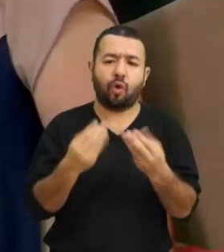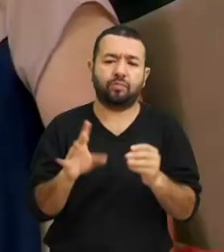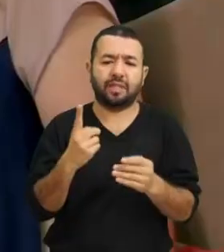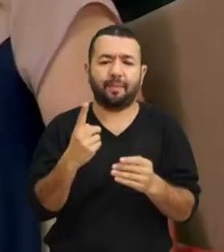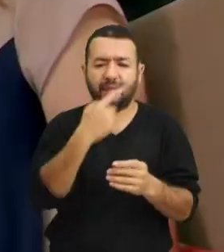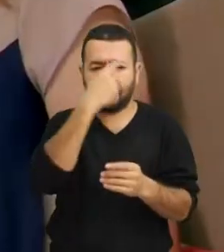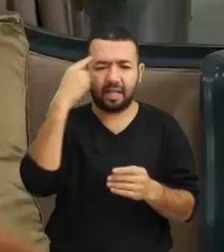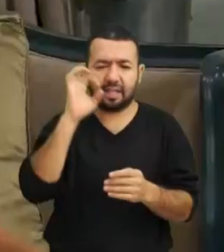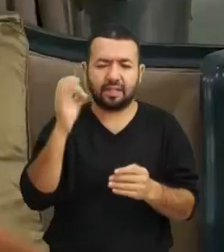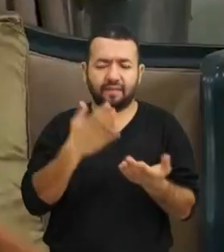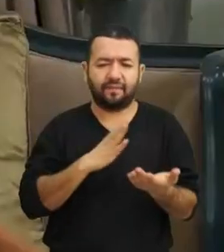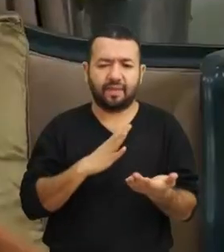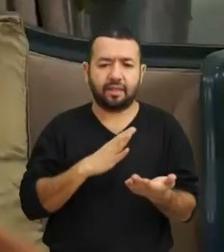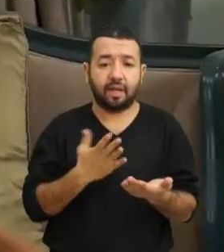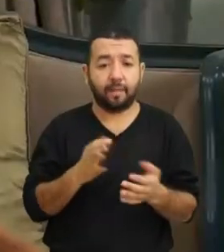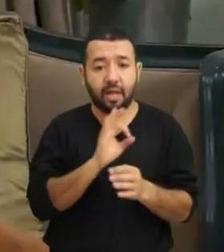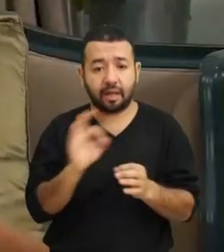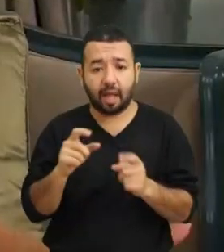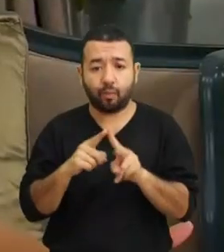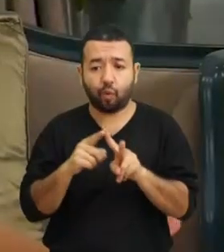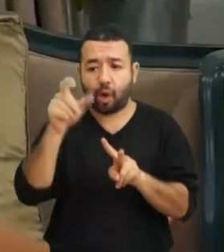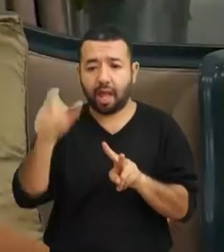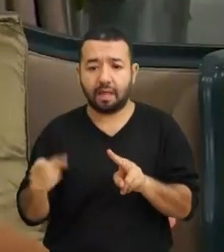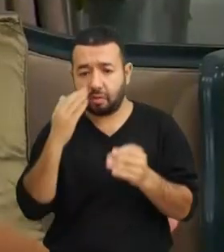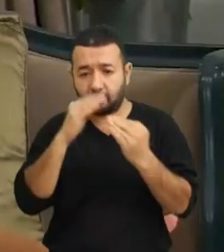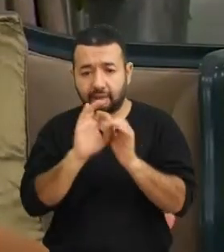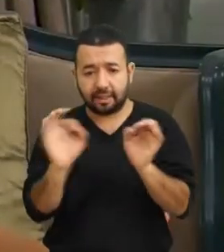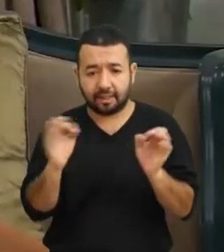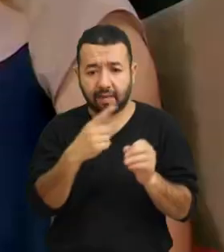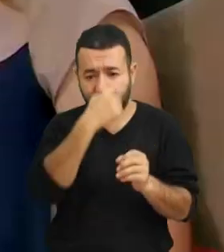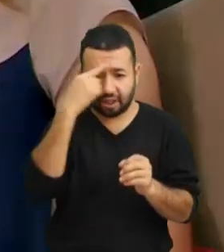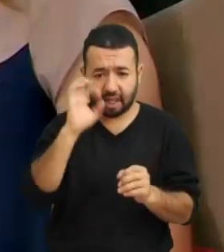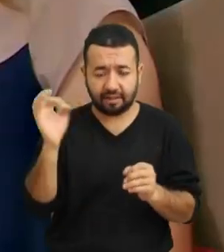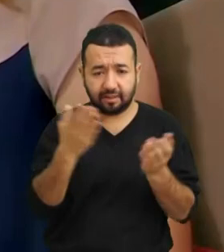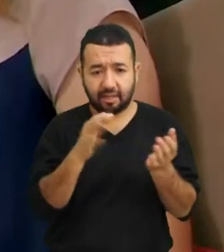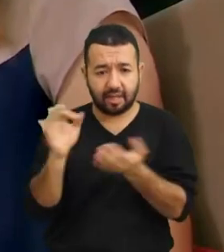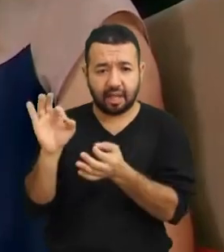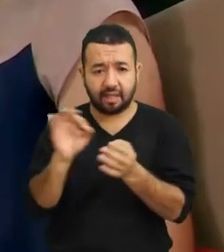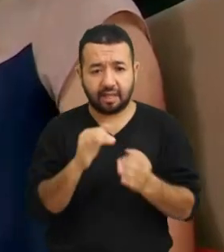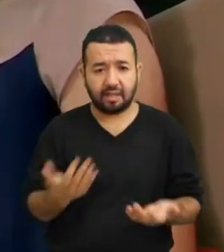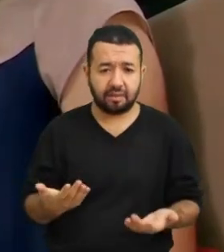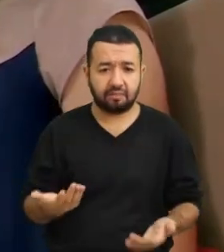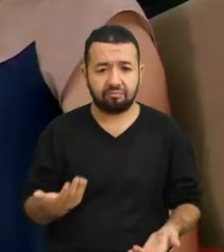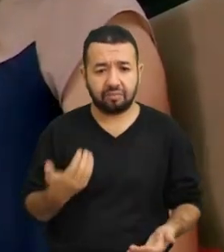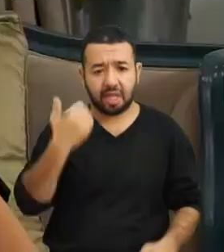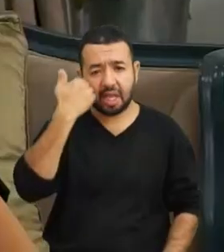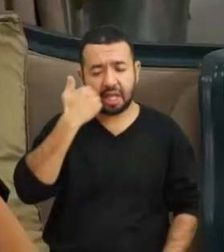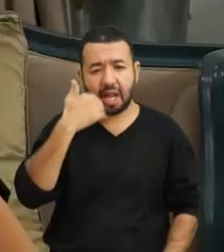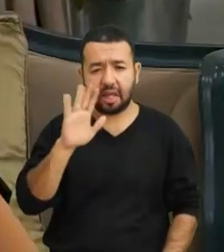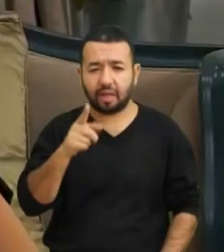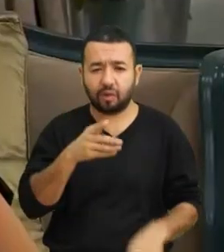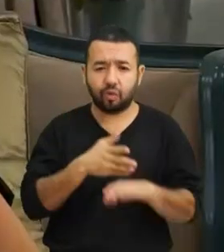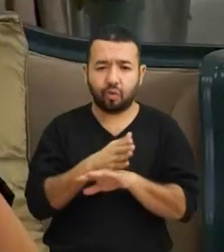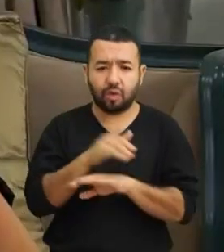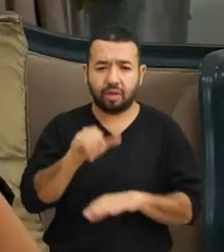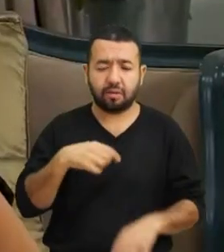defalık bir talihsizlik bu. Ama tam Nurhan style'a bir talihsizlik anişkocuğum. Şimdi Serpil yani yalan da değil.